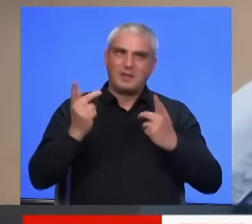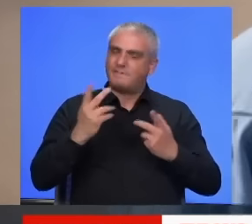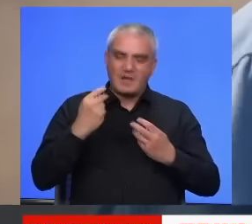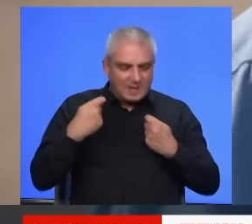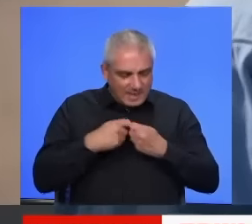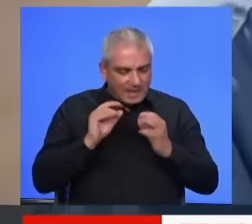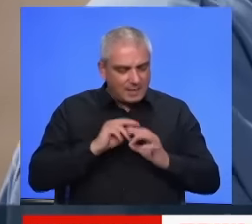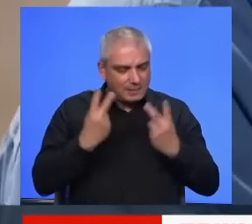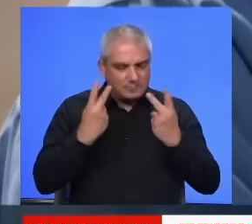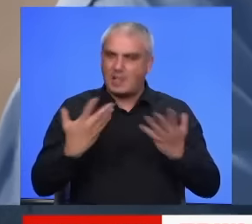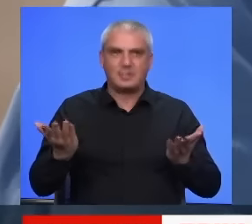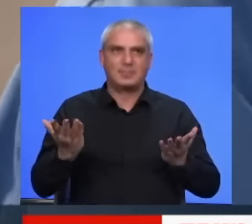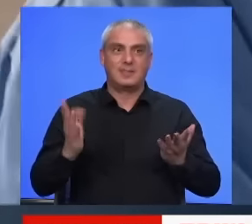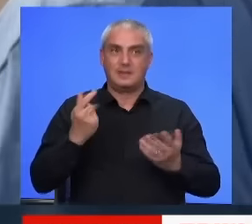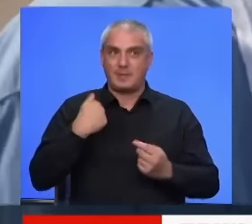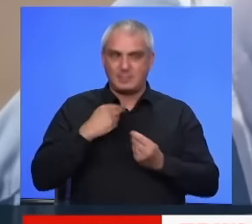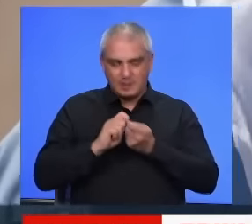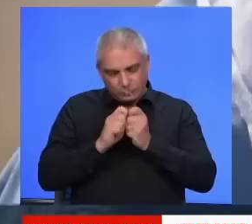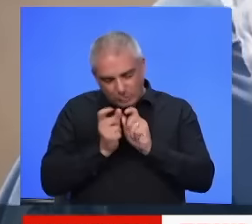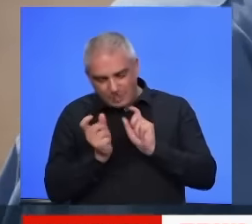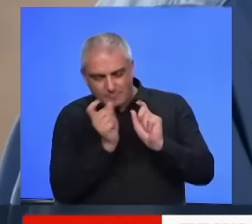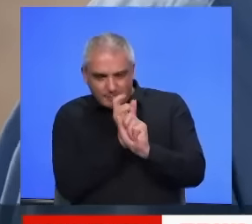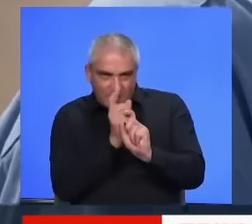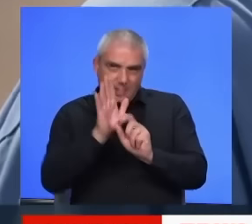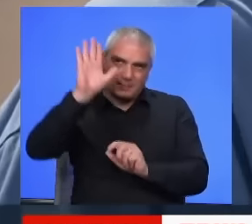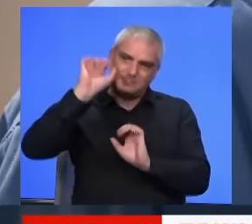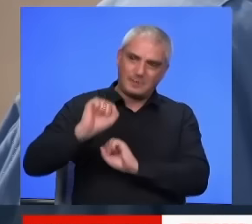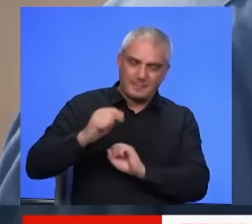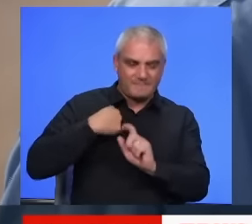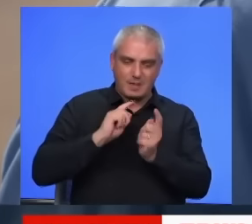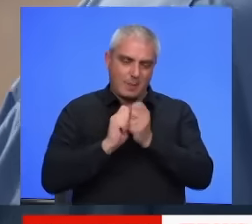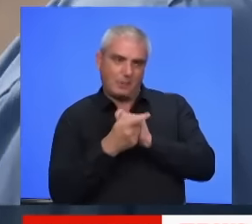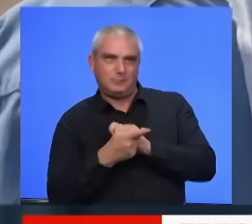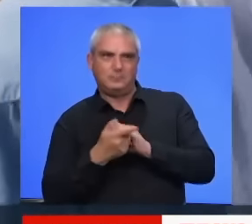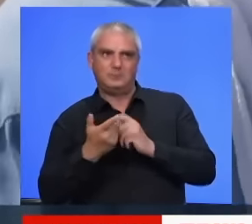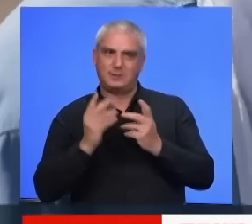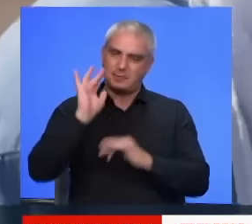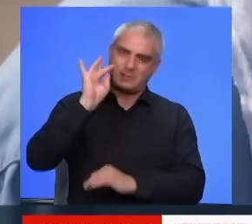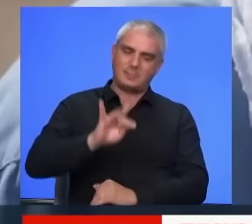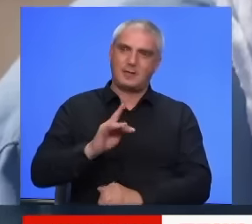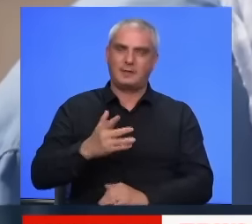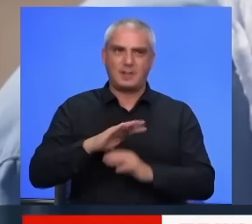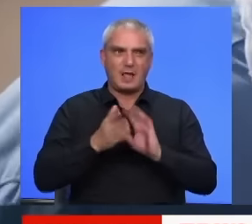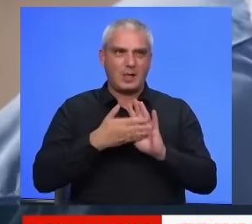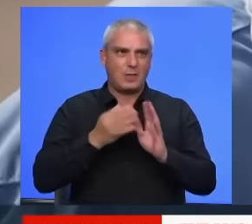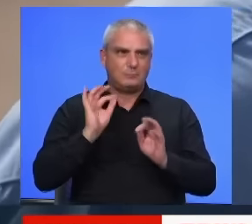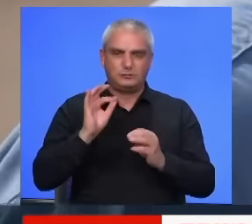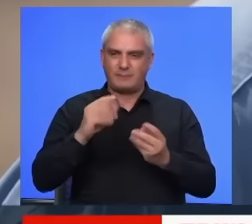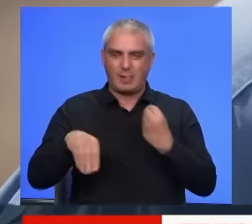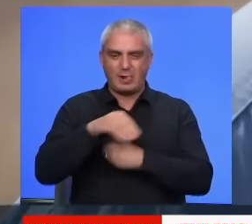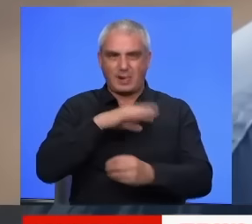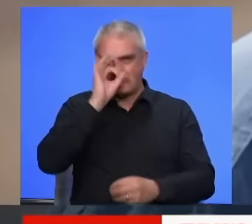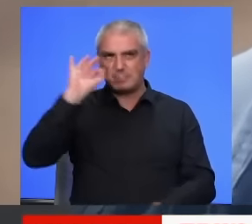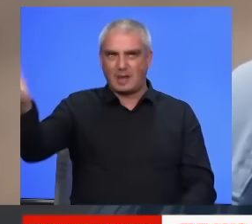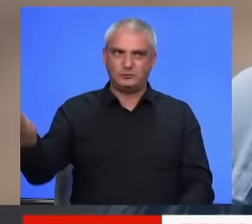עניין. טוב, אז אם אני אשנה את המילה הזאת, אז תצביע ועד, ואם אני לא אשנה את המצווה, אז תצביע נגד, הכל בשביל הכסתחיות